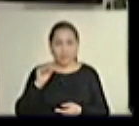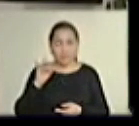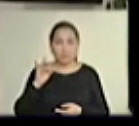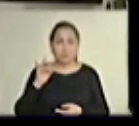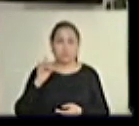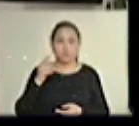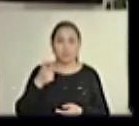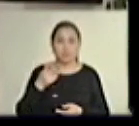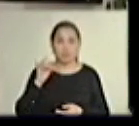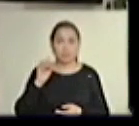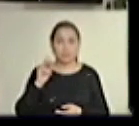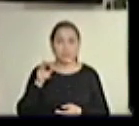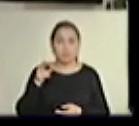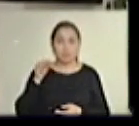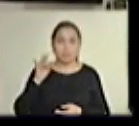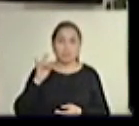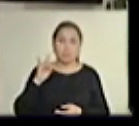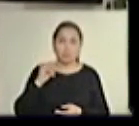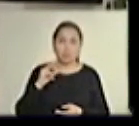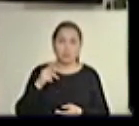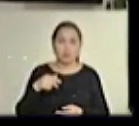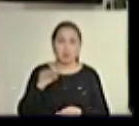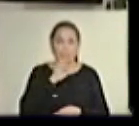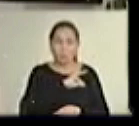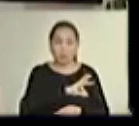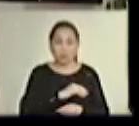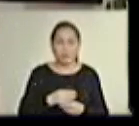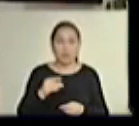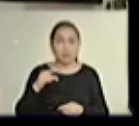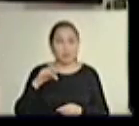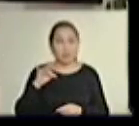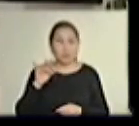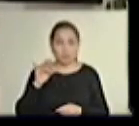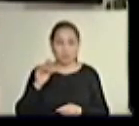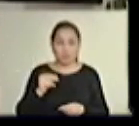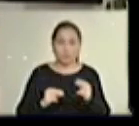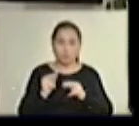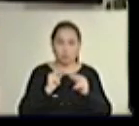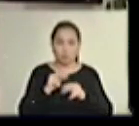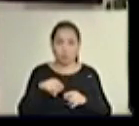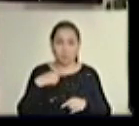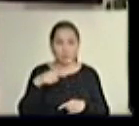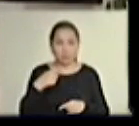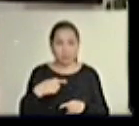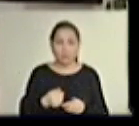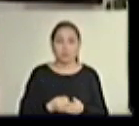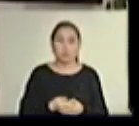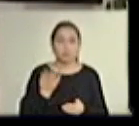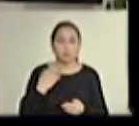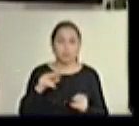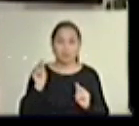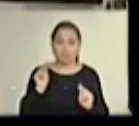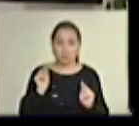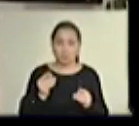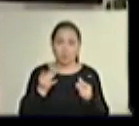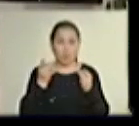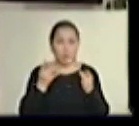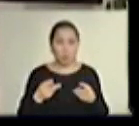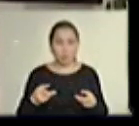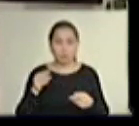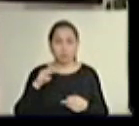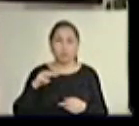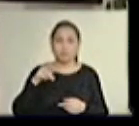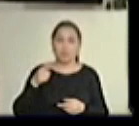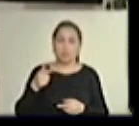o'tgan darsda biz siz bilan richak va uning tuzilishi haqida ma'lumotlarga ega bo'ldik. Demak, oddiy mexanizmlardan biri